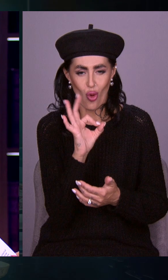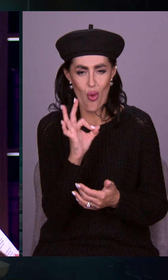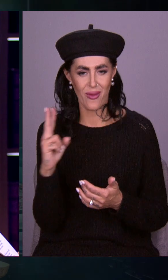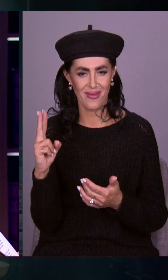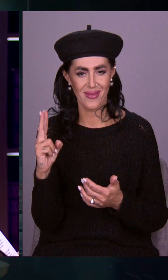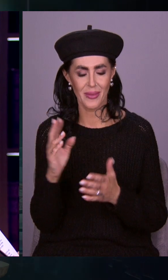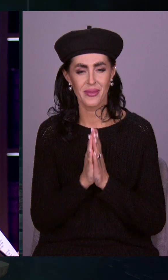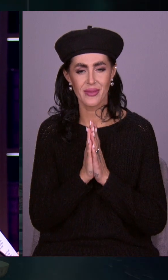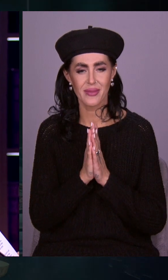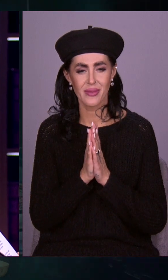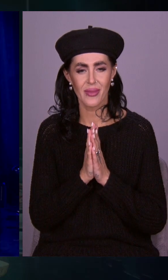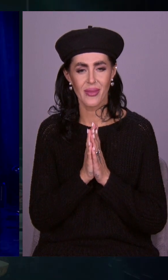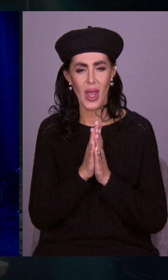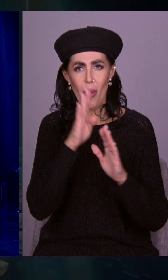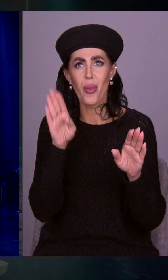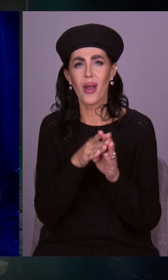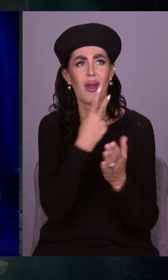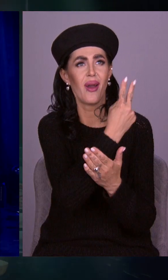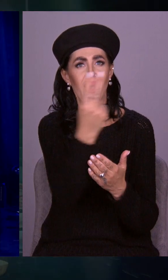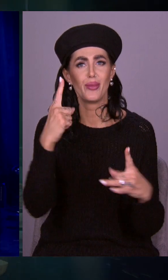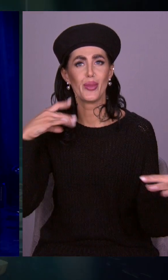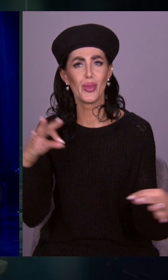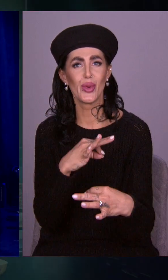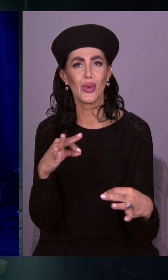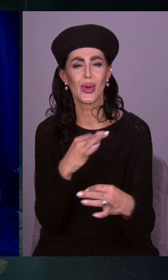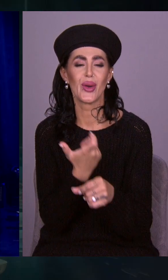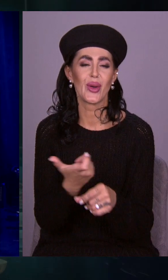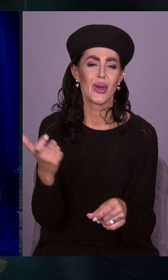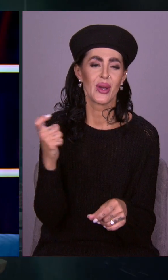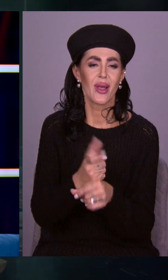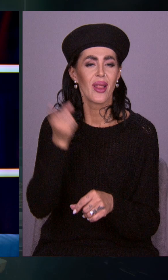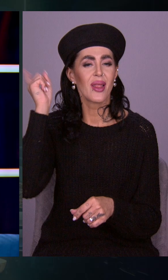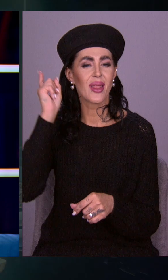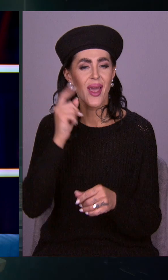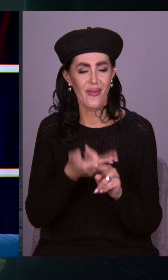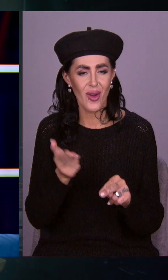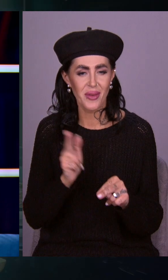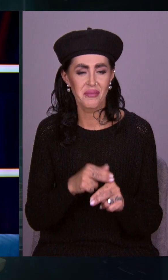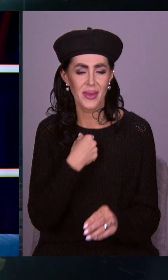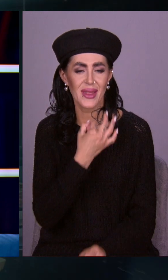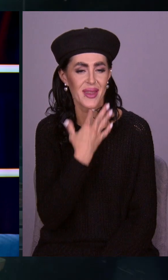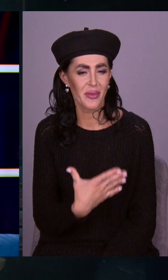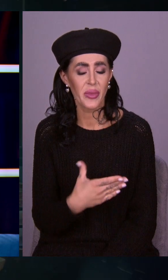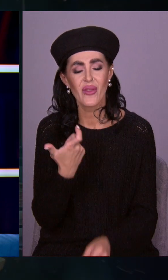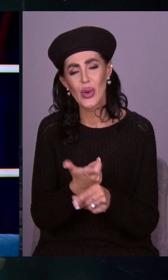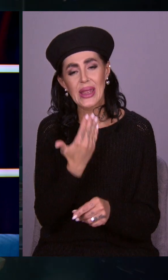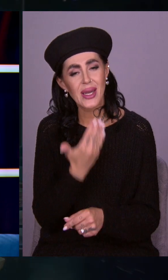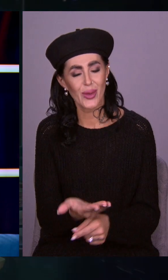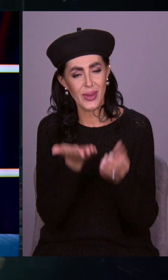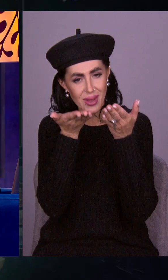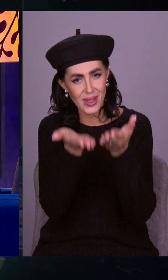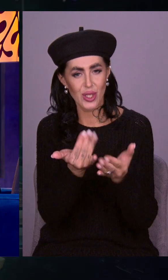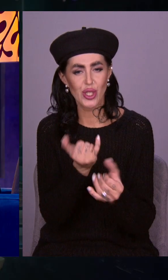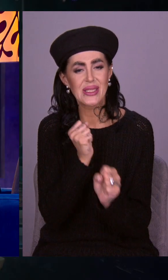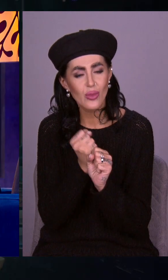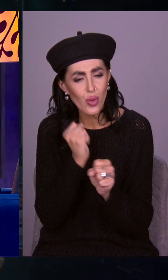Ну, якби не кожен день ти заходиш, а тут музиканти грають пісню там п'ятирічної давнини. Я дуже дякую тобі за те, що ти робиш,